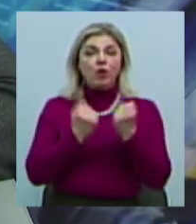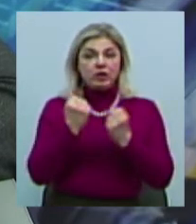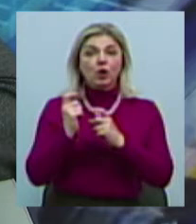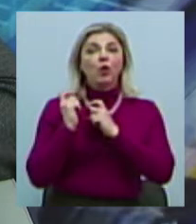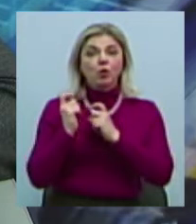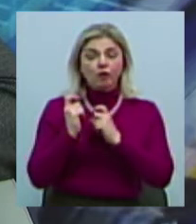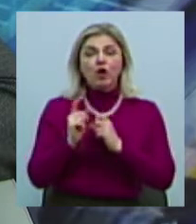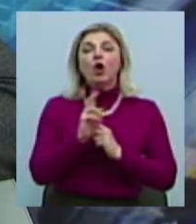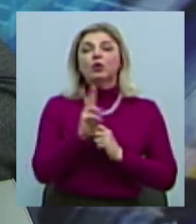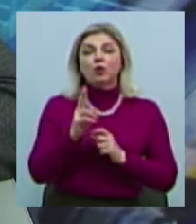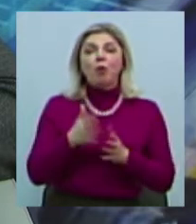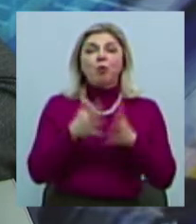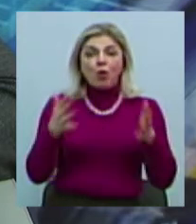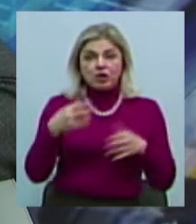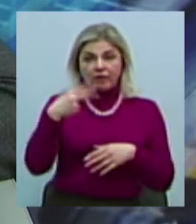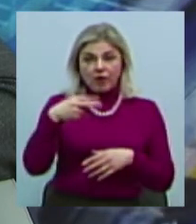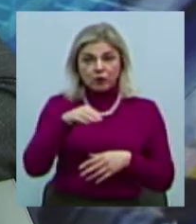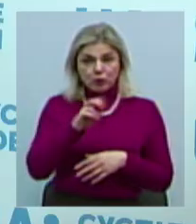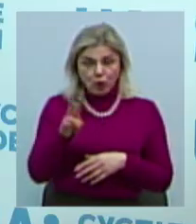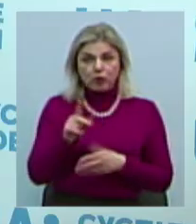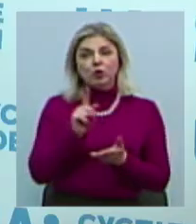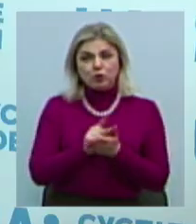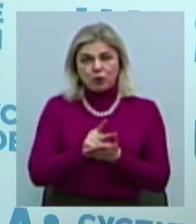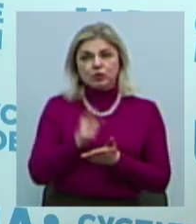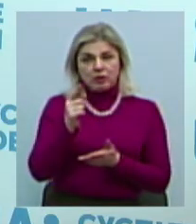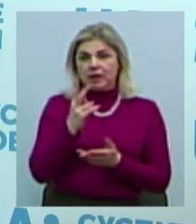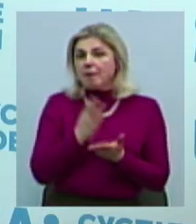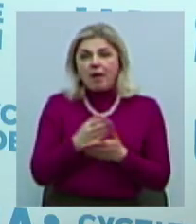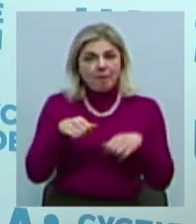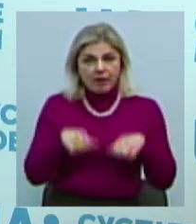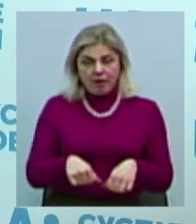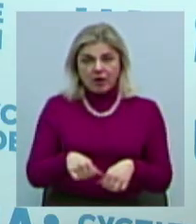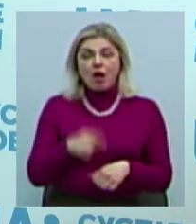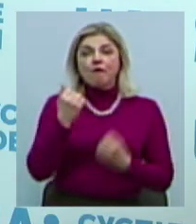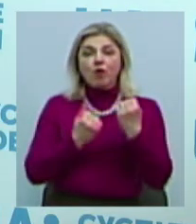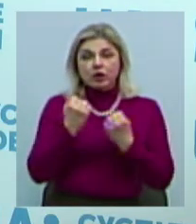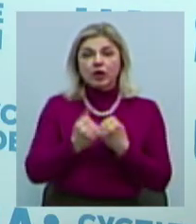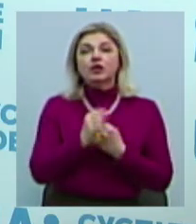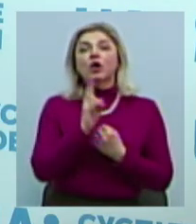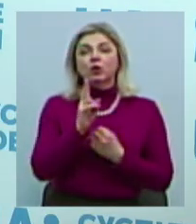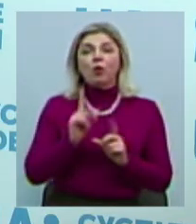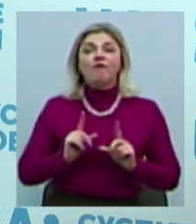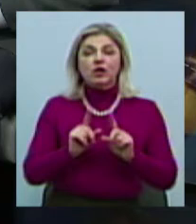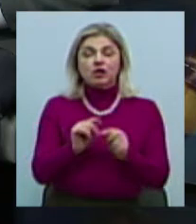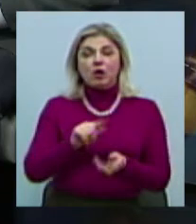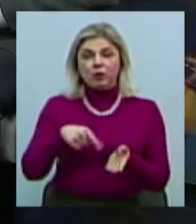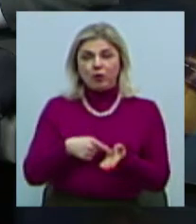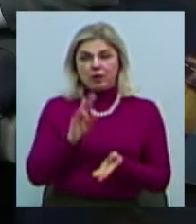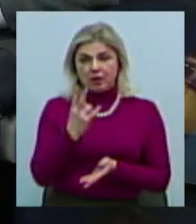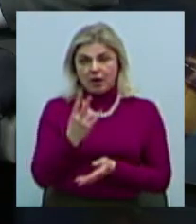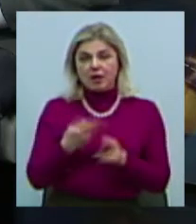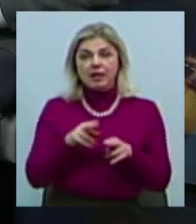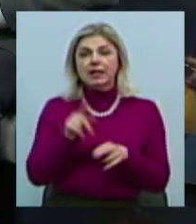важить більше 10 тонн, не має права заїжджати. Водитель грузовика, коли в'їжджає в город Николаїв, ці знаки установлені не тільки на мосту,